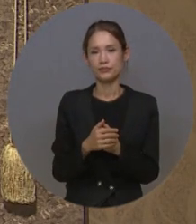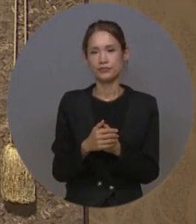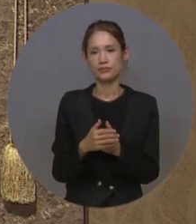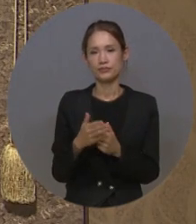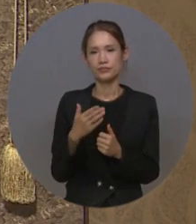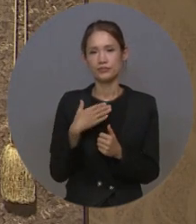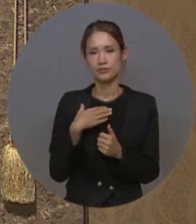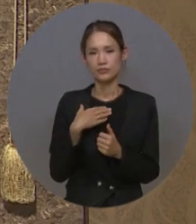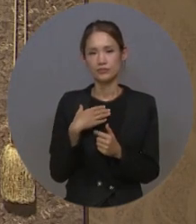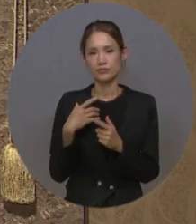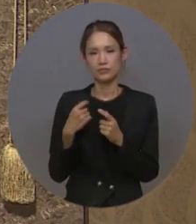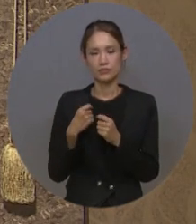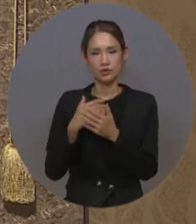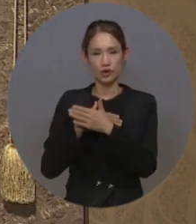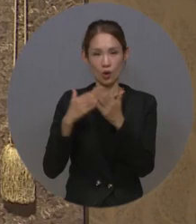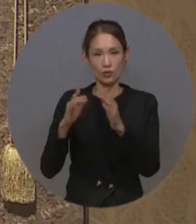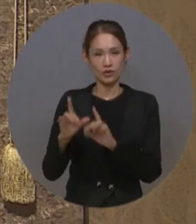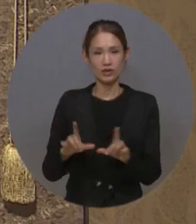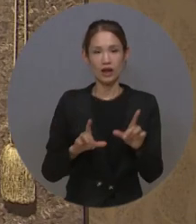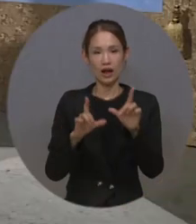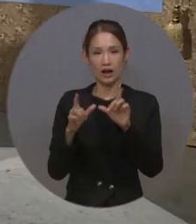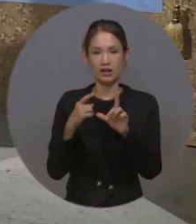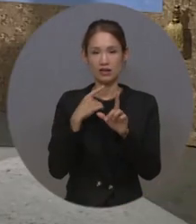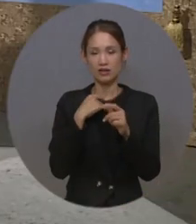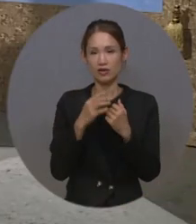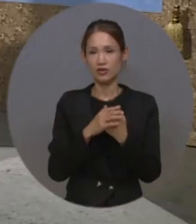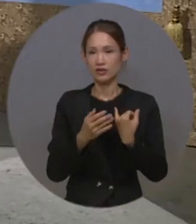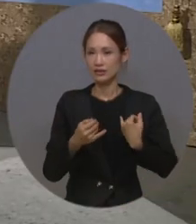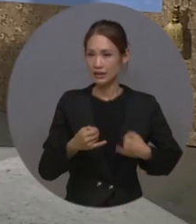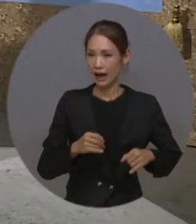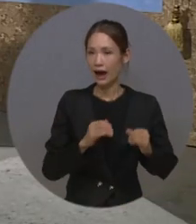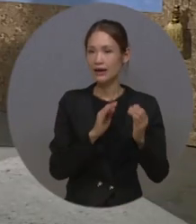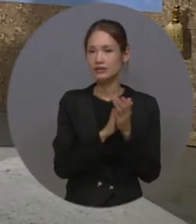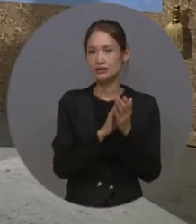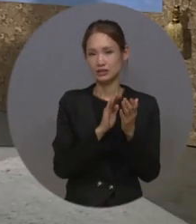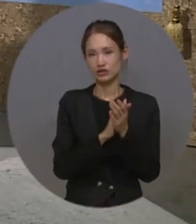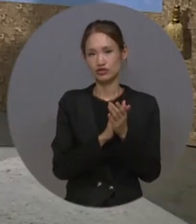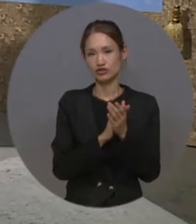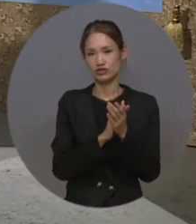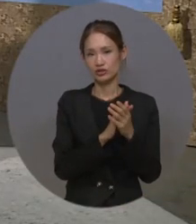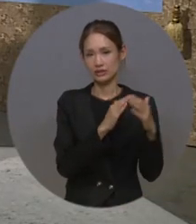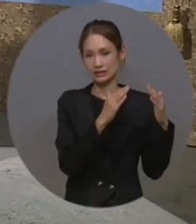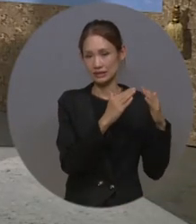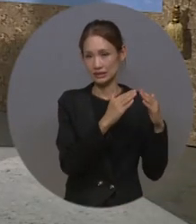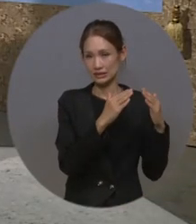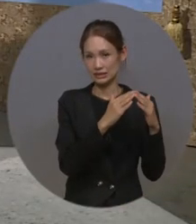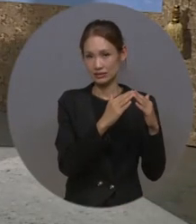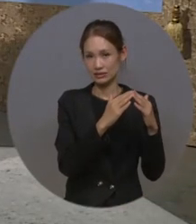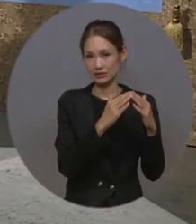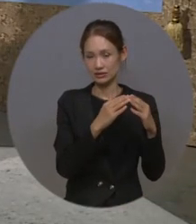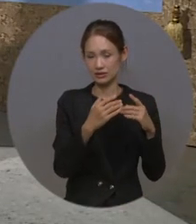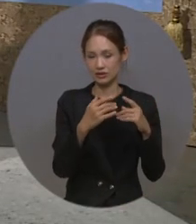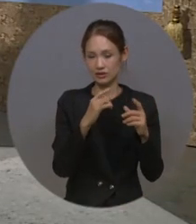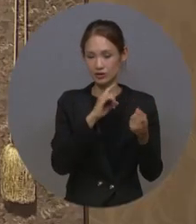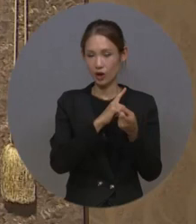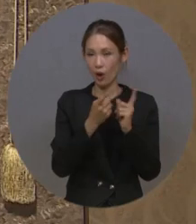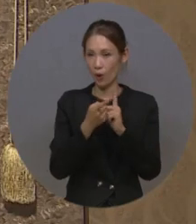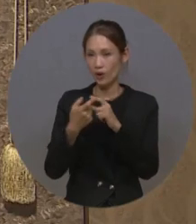제 옆동 살던 그 딸의 친구 네. 네. 집이랑 좀